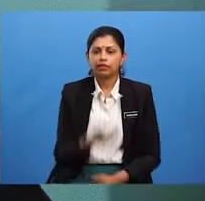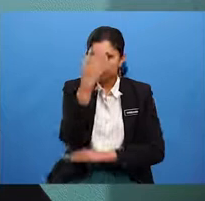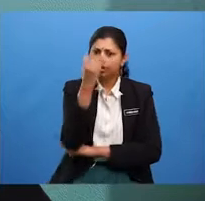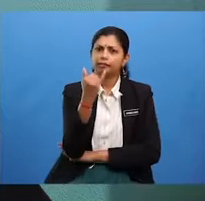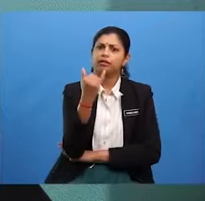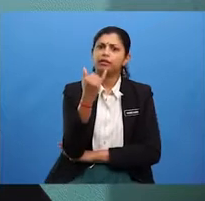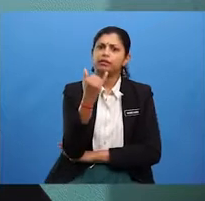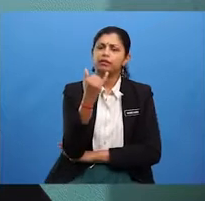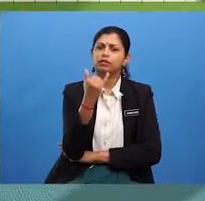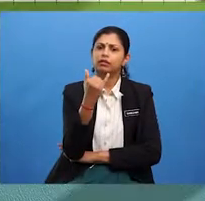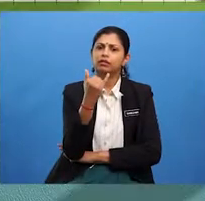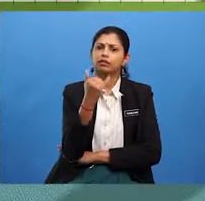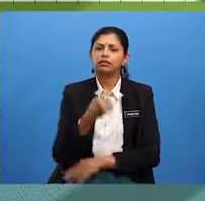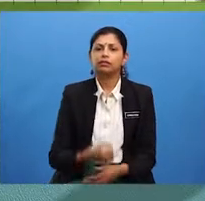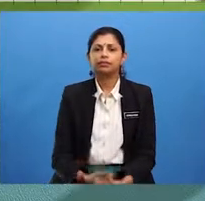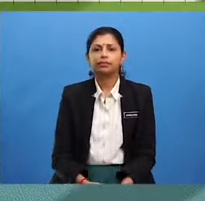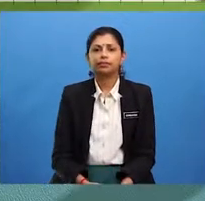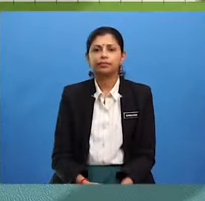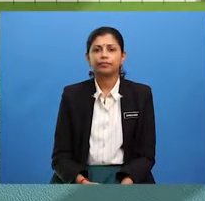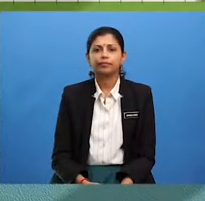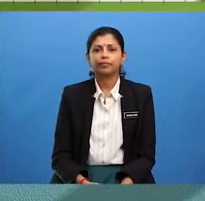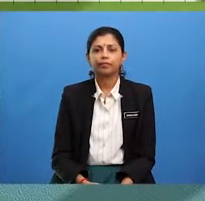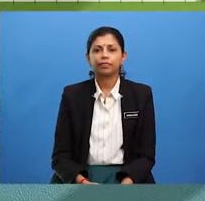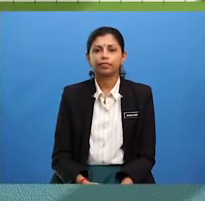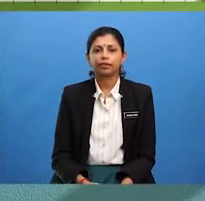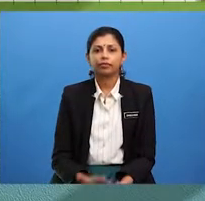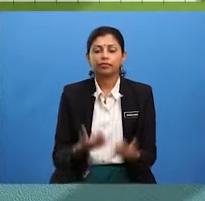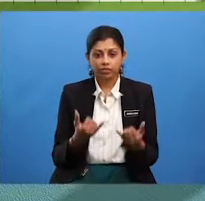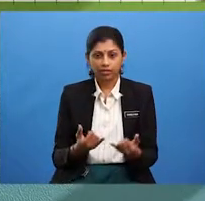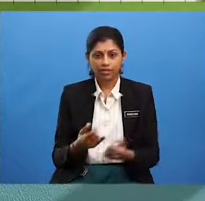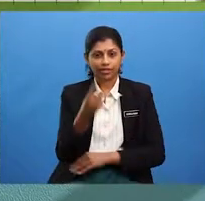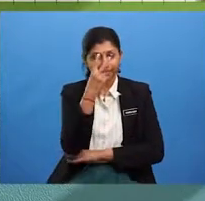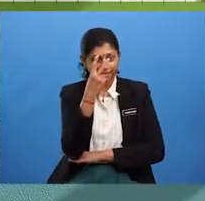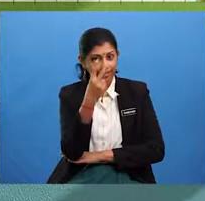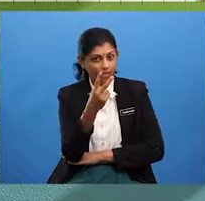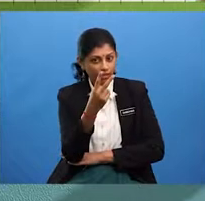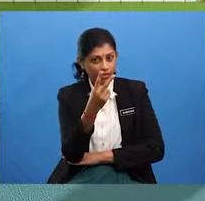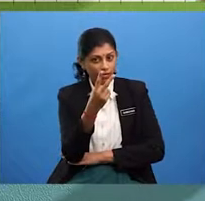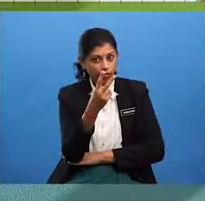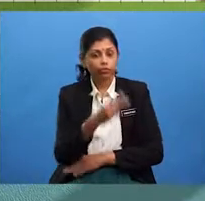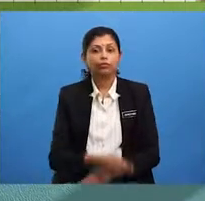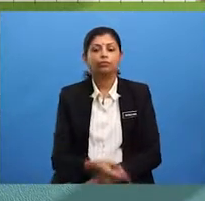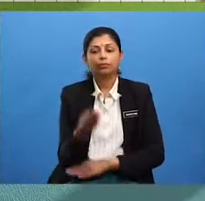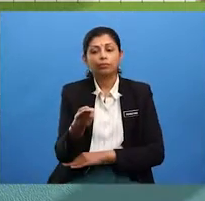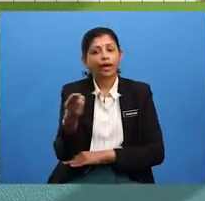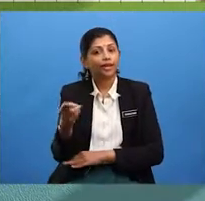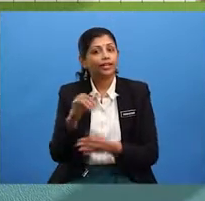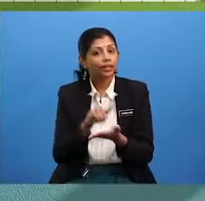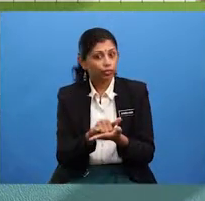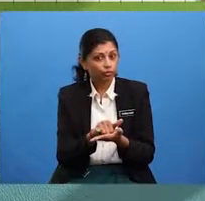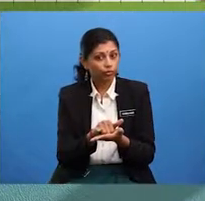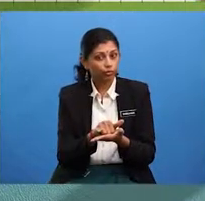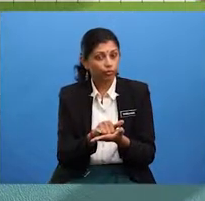berlaku? Jadi, dalam uji kaji ini, kita akan menentukan sama ada sesuatu bahan